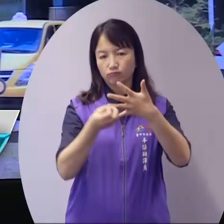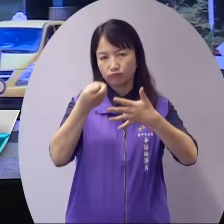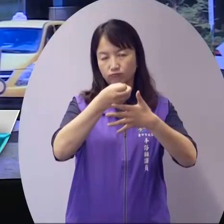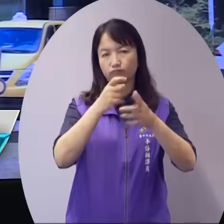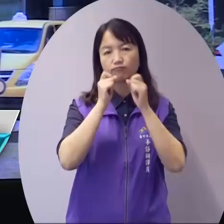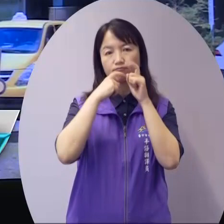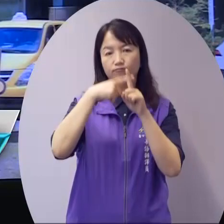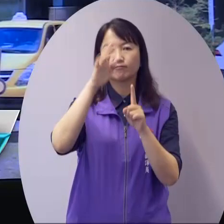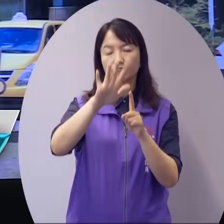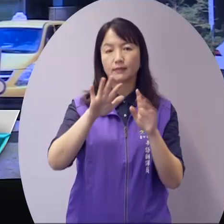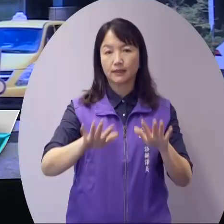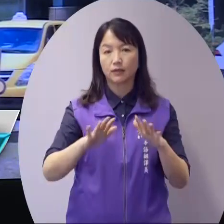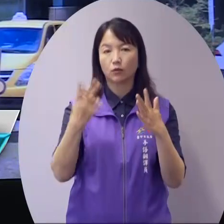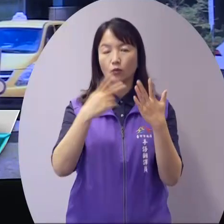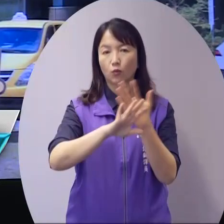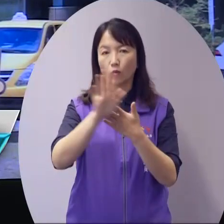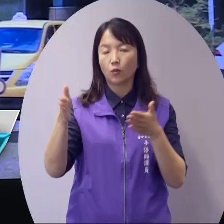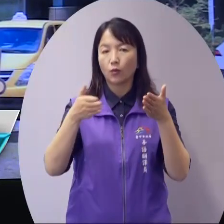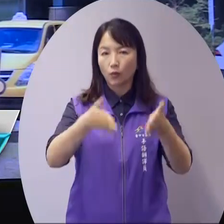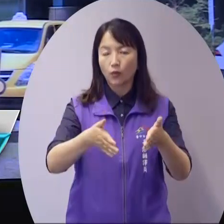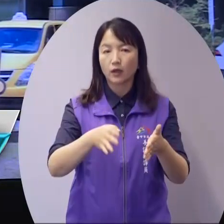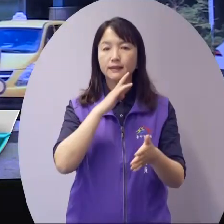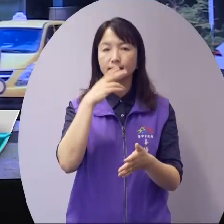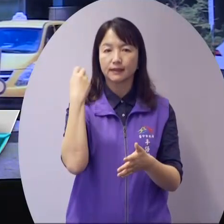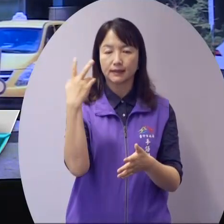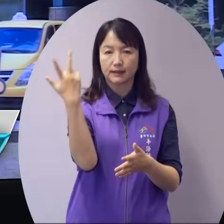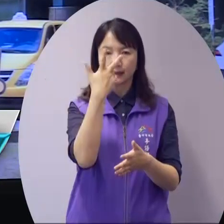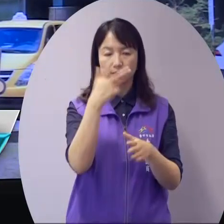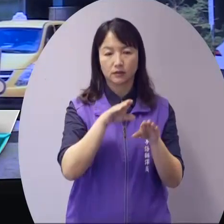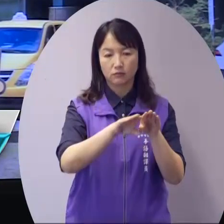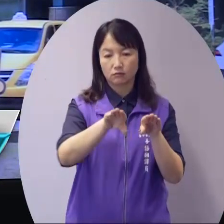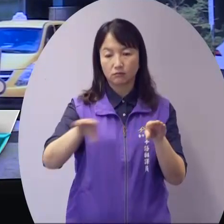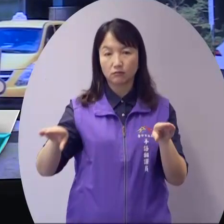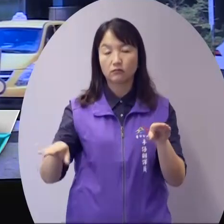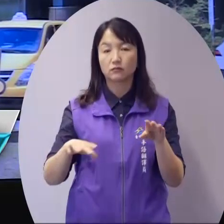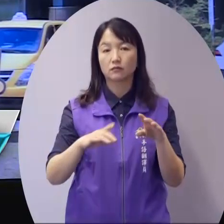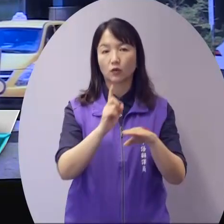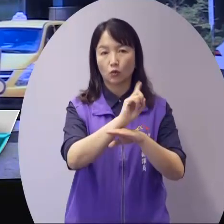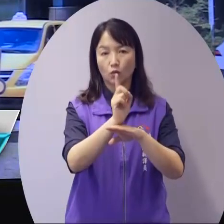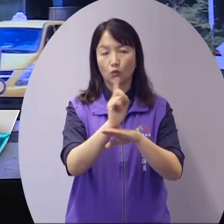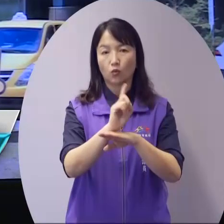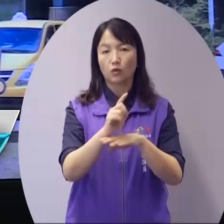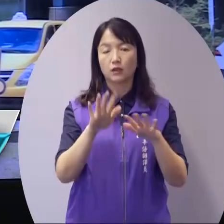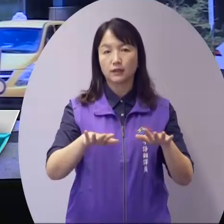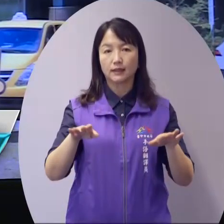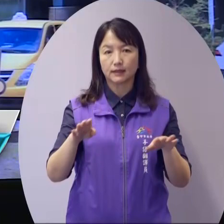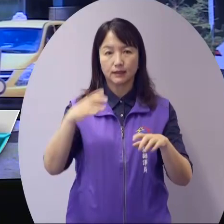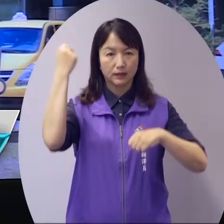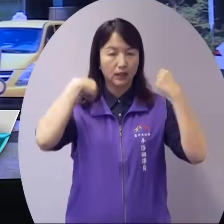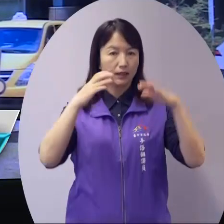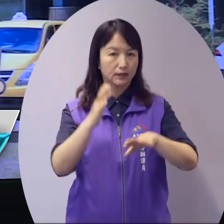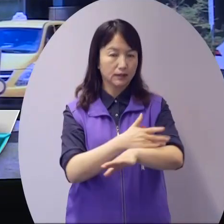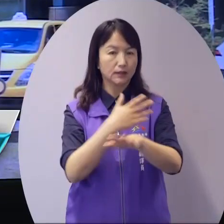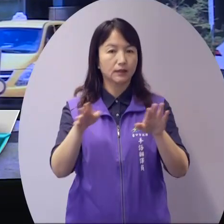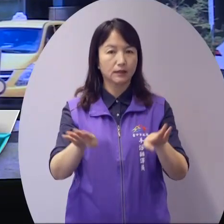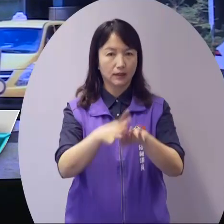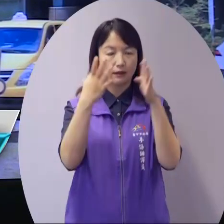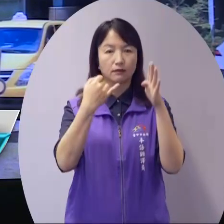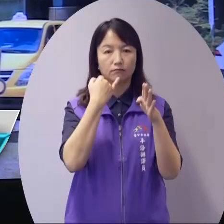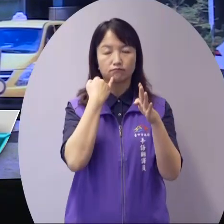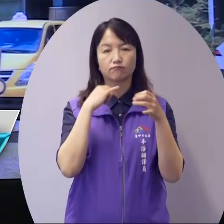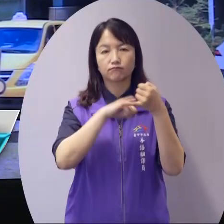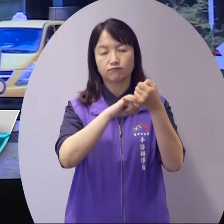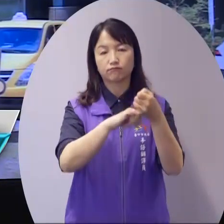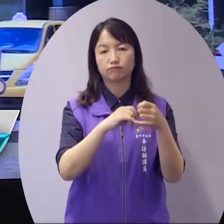以今天我们另外针对的7条新的小黄公车路线，就从今天早上就开始上线服